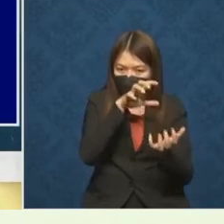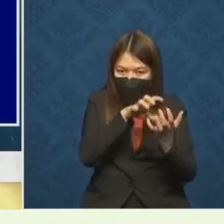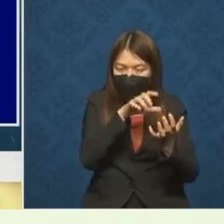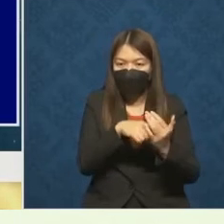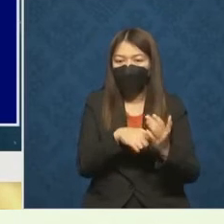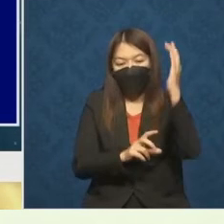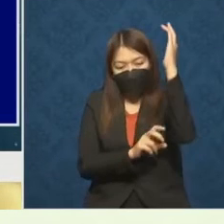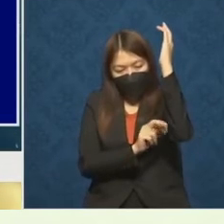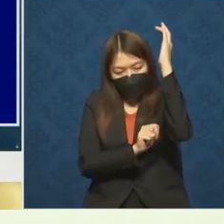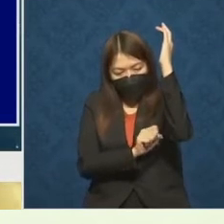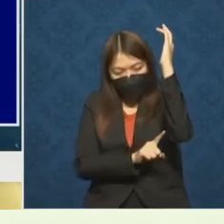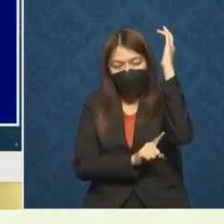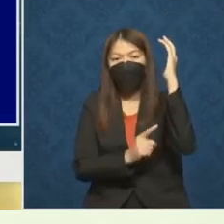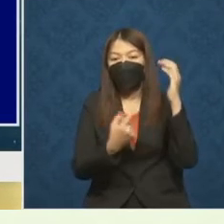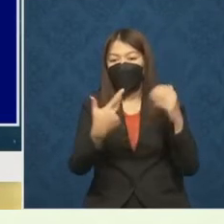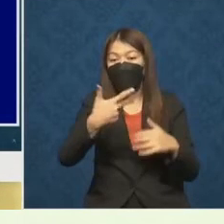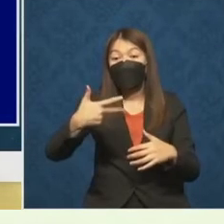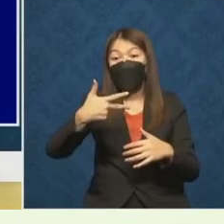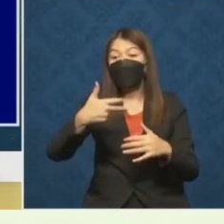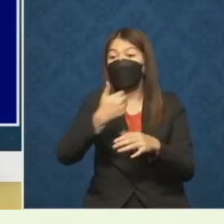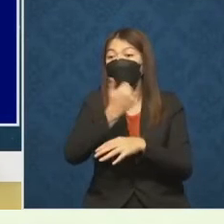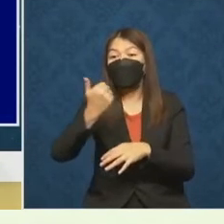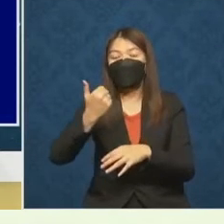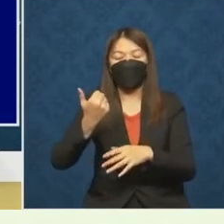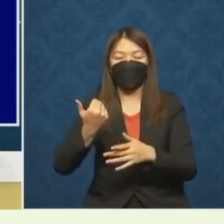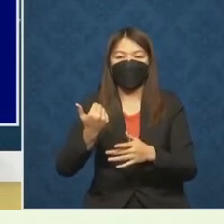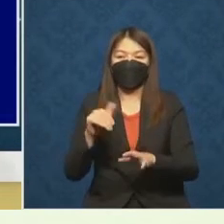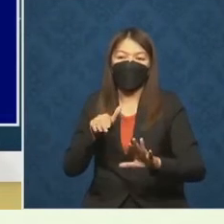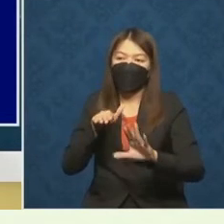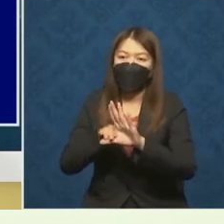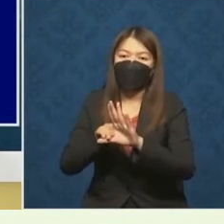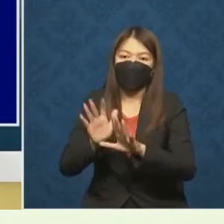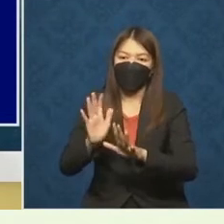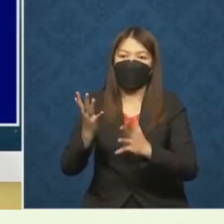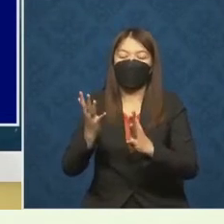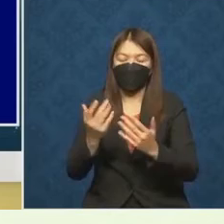ศรีธรรมราชจังหวัดอื่นๆนอกนั้นก็จะไม่ขอกล่าวถึงนะครับ